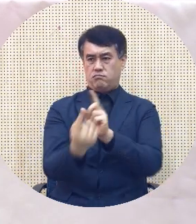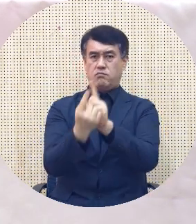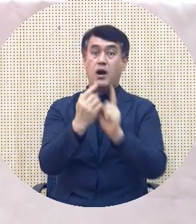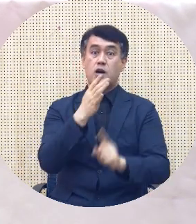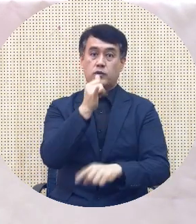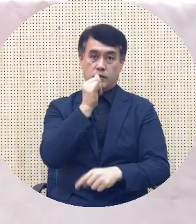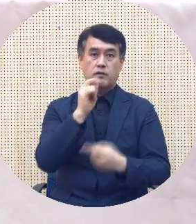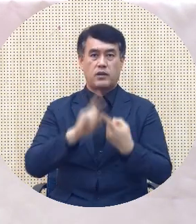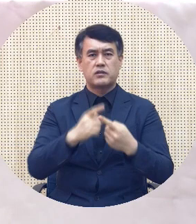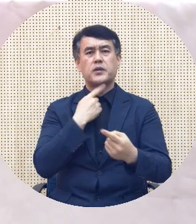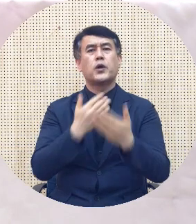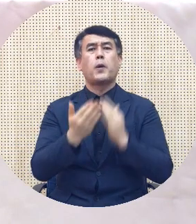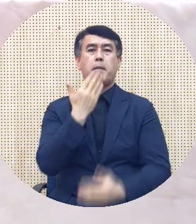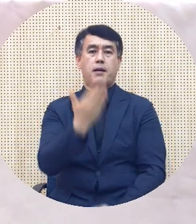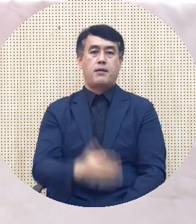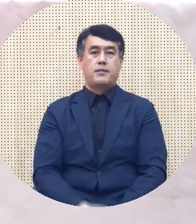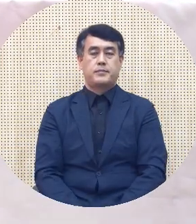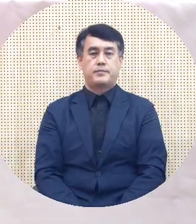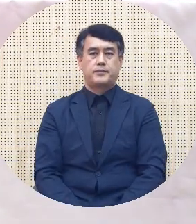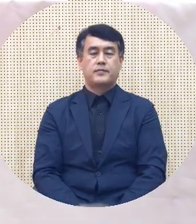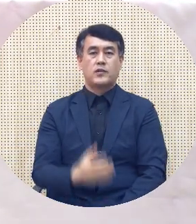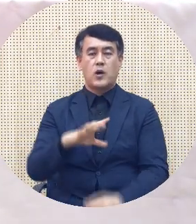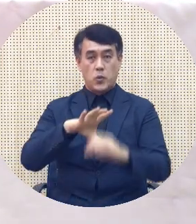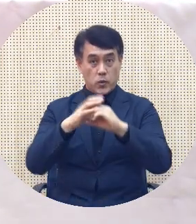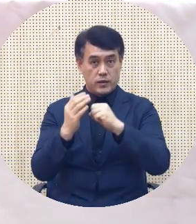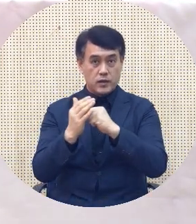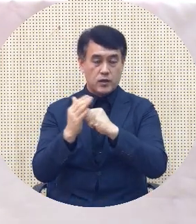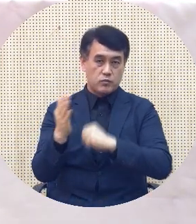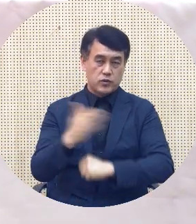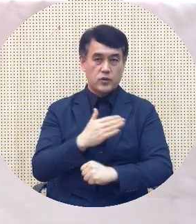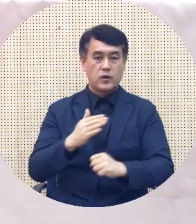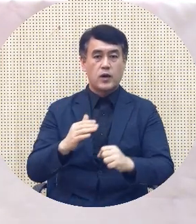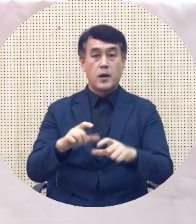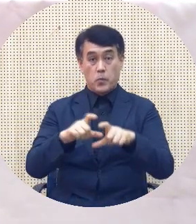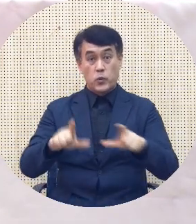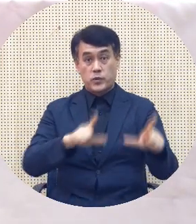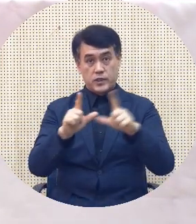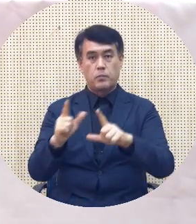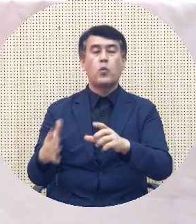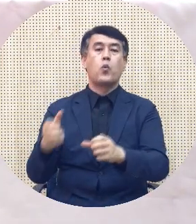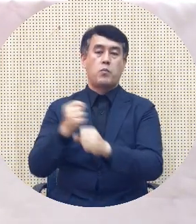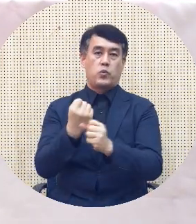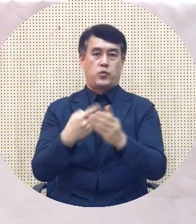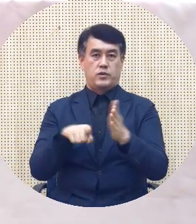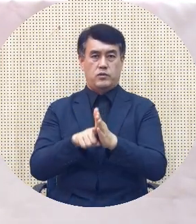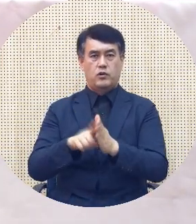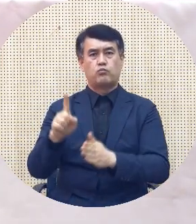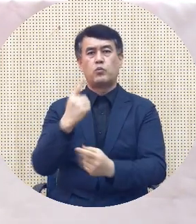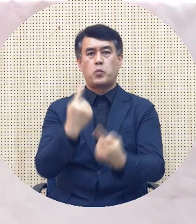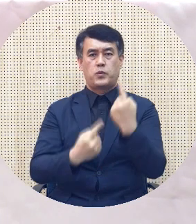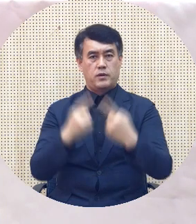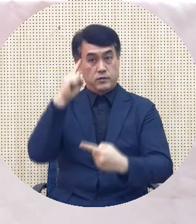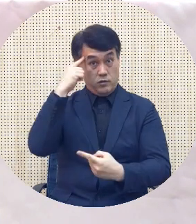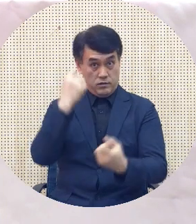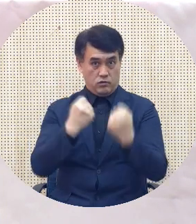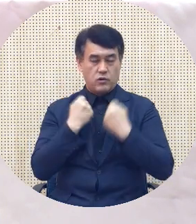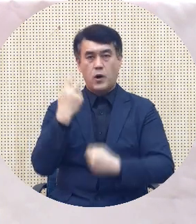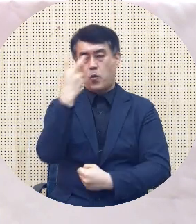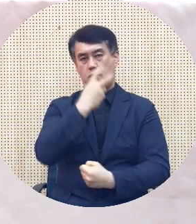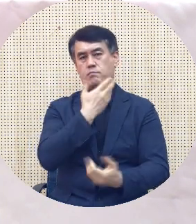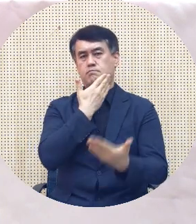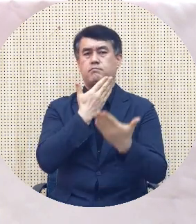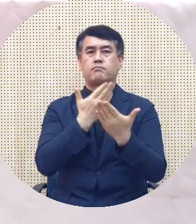것을 경험한 바 있습니다. 코로나19로부터의 일상 회복을 위해서도 무엇보다 정신건강 관리가